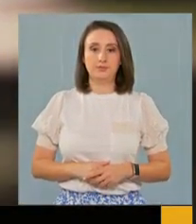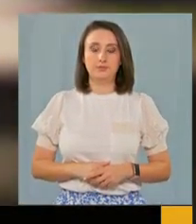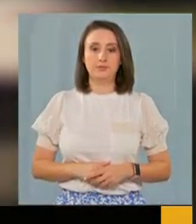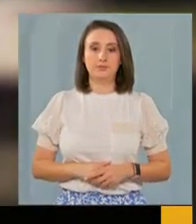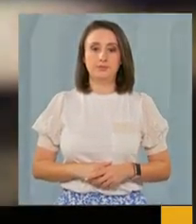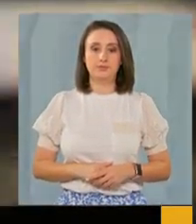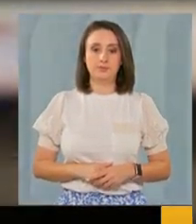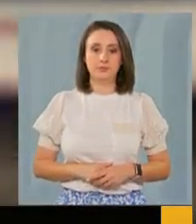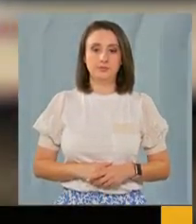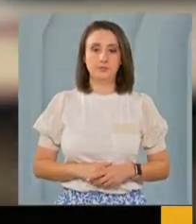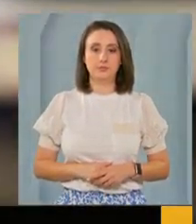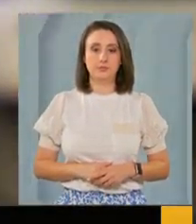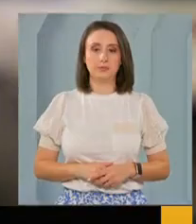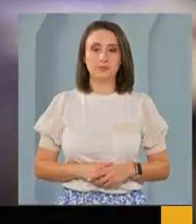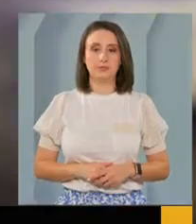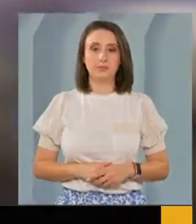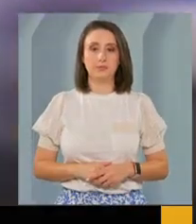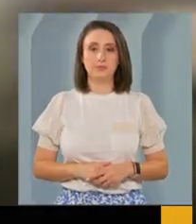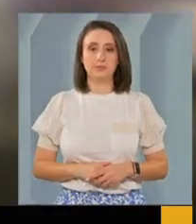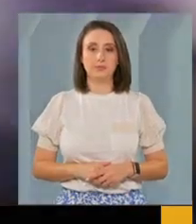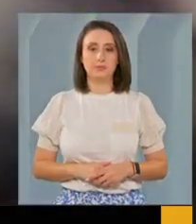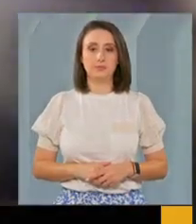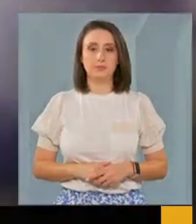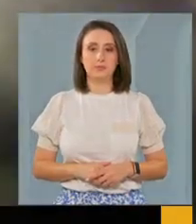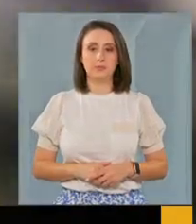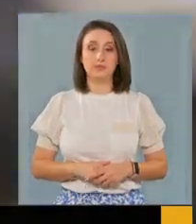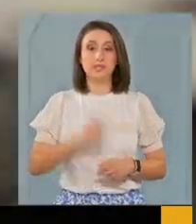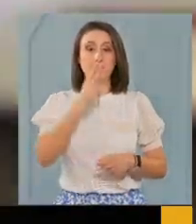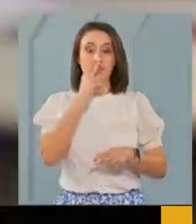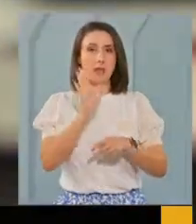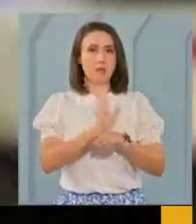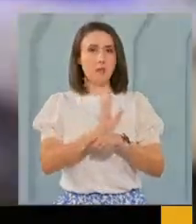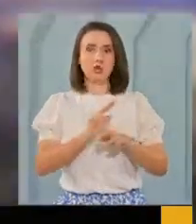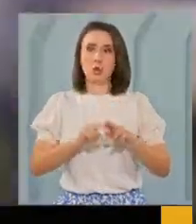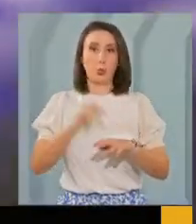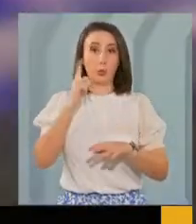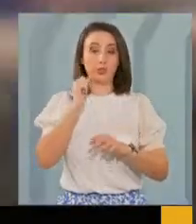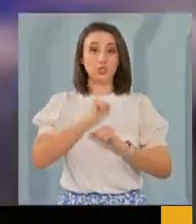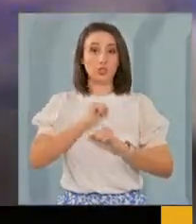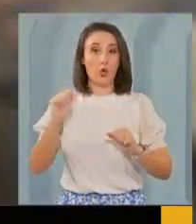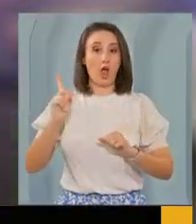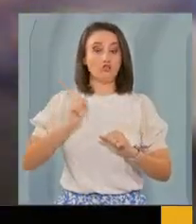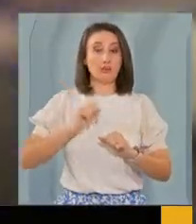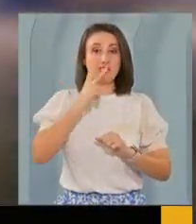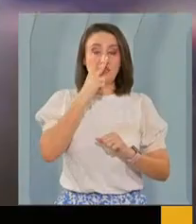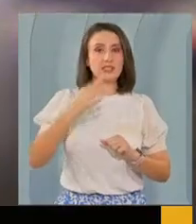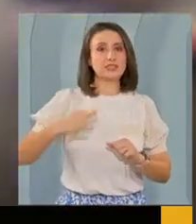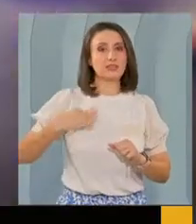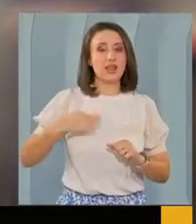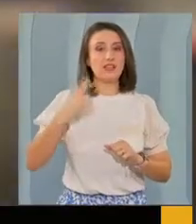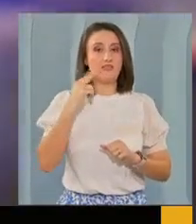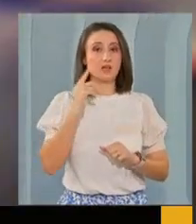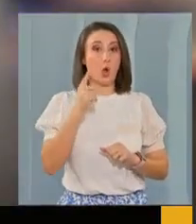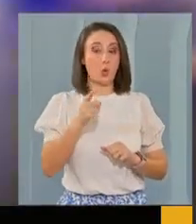fata mea târâși. Auză! În imagini se vede cum părinții șocați așteaptă să vadă starea fetiței